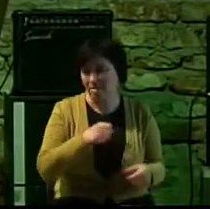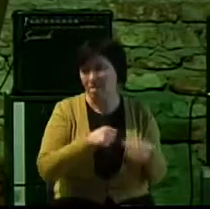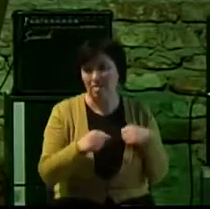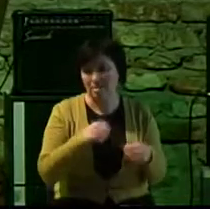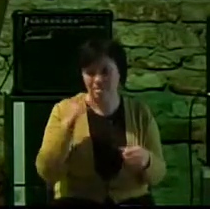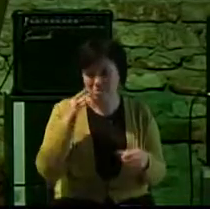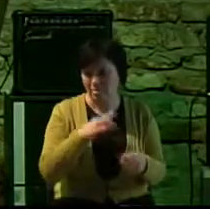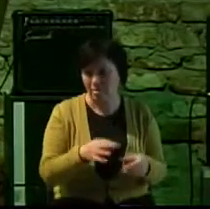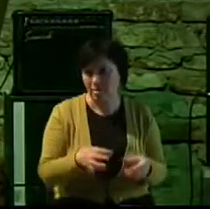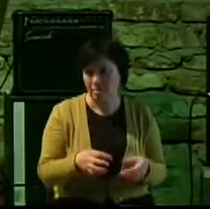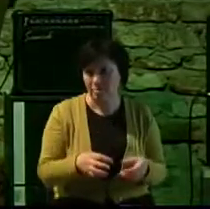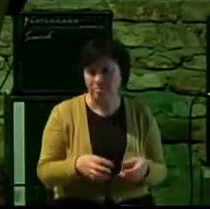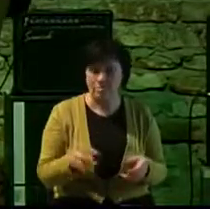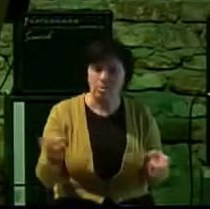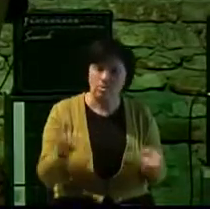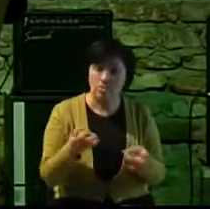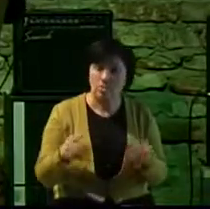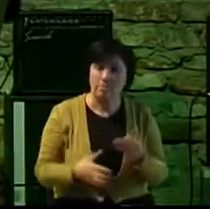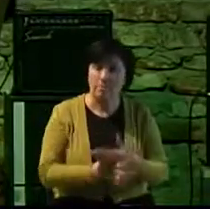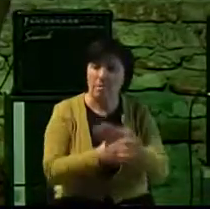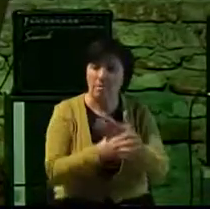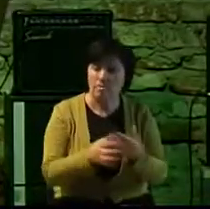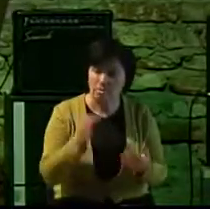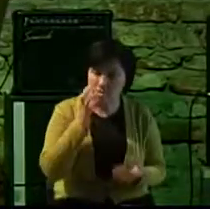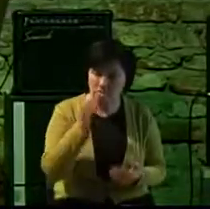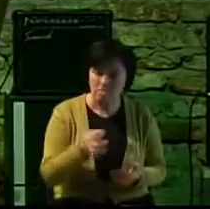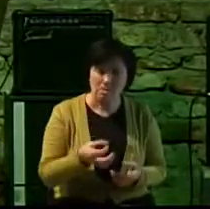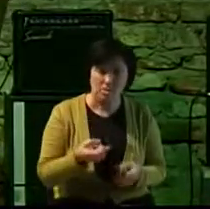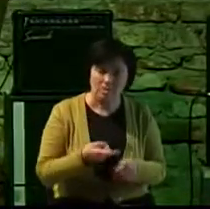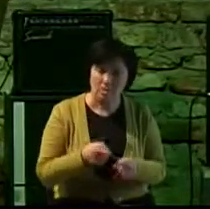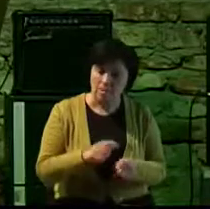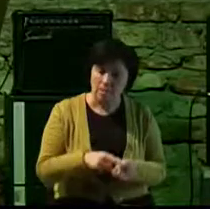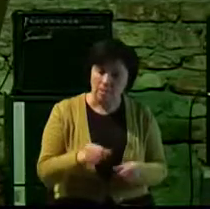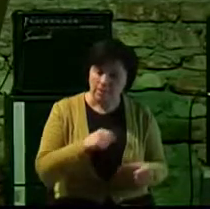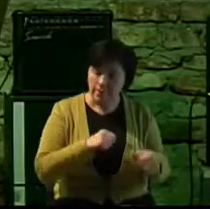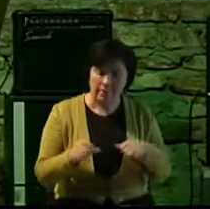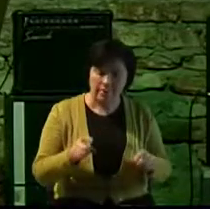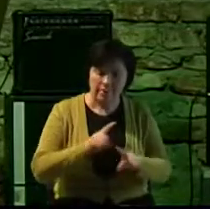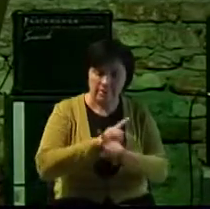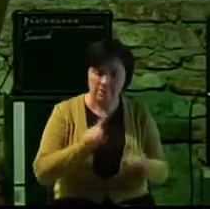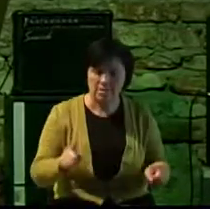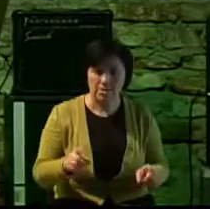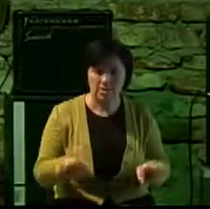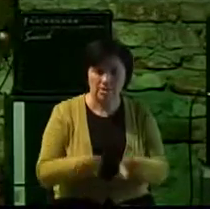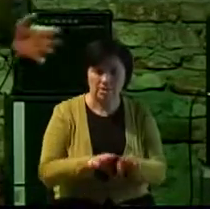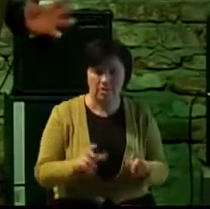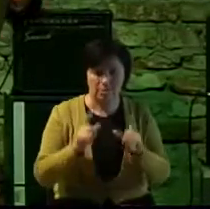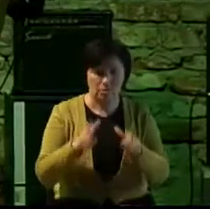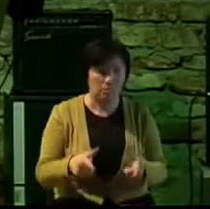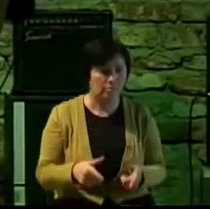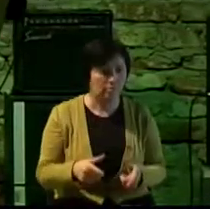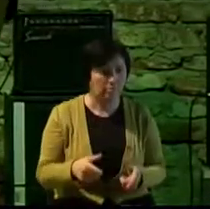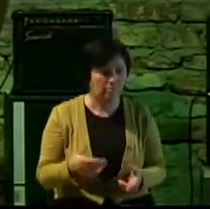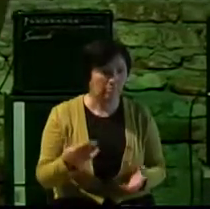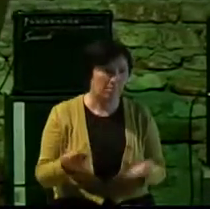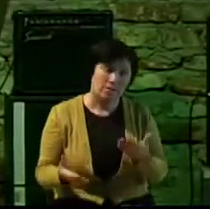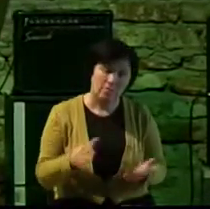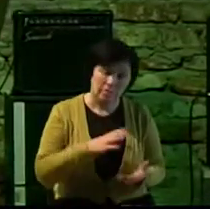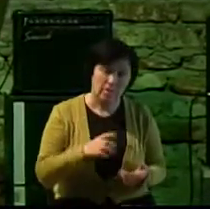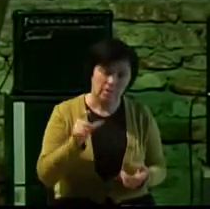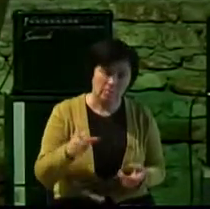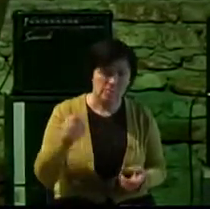неправильно. Им важно помочь, сказав, что это действительно грех, это не следует делать. Но иногда люди знают и понимают,